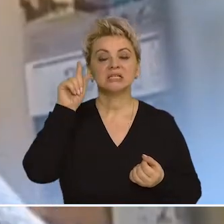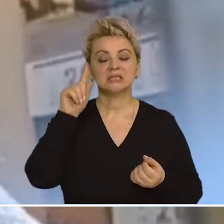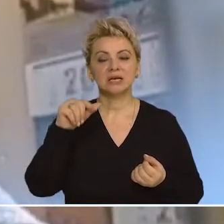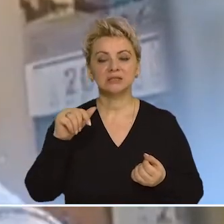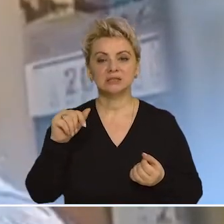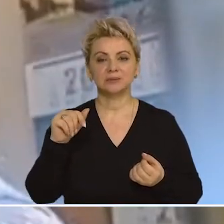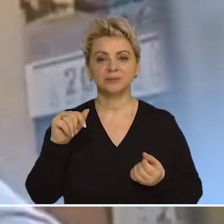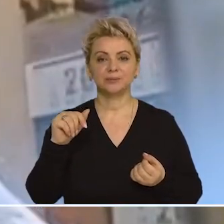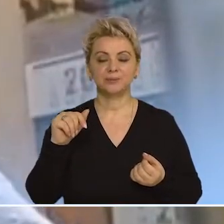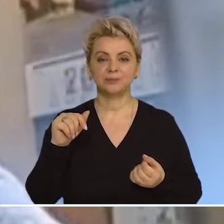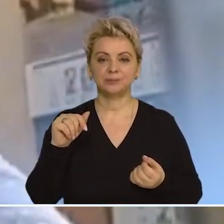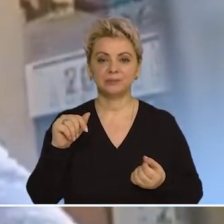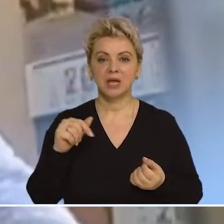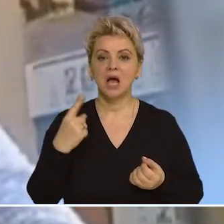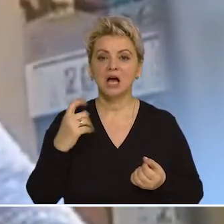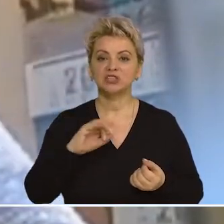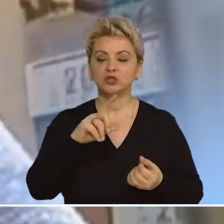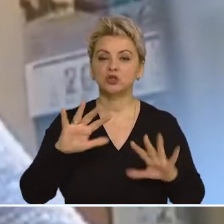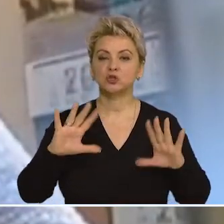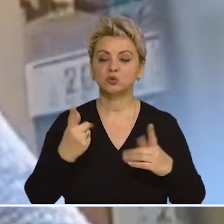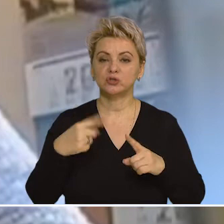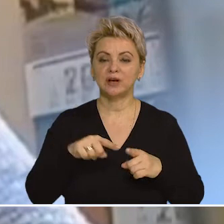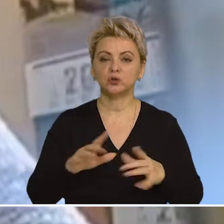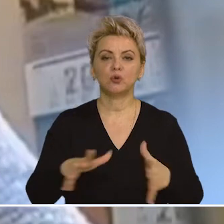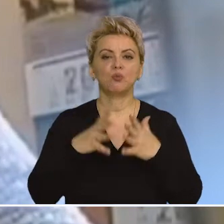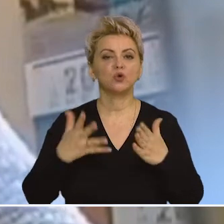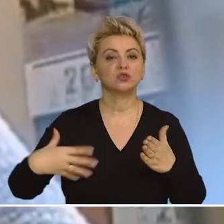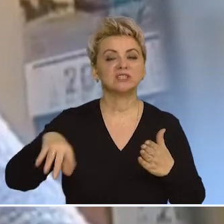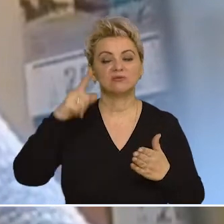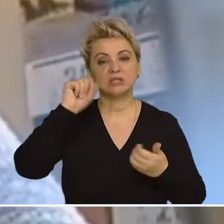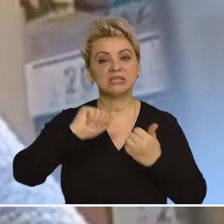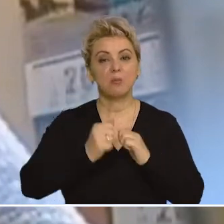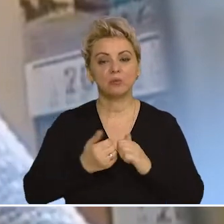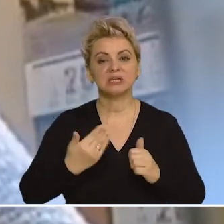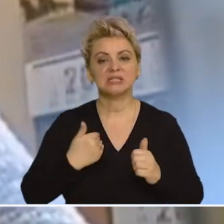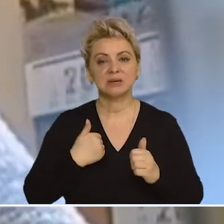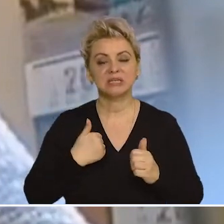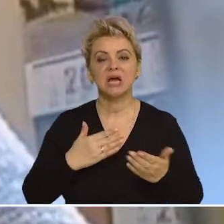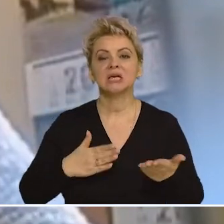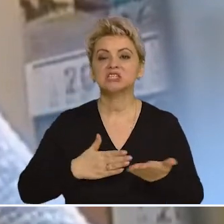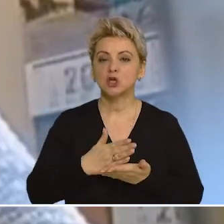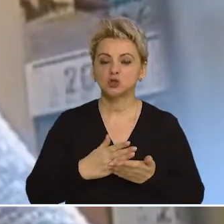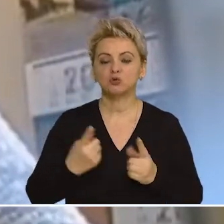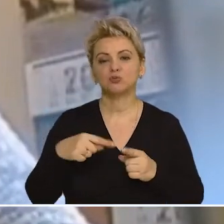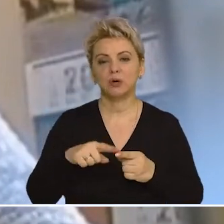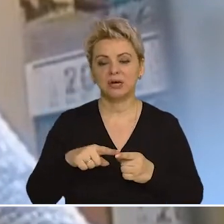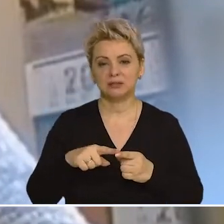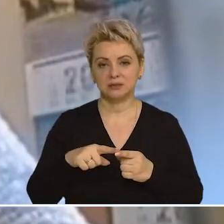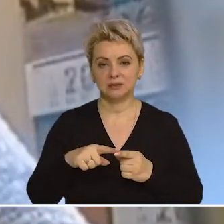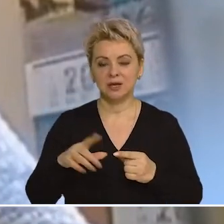Вы знаете... Один из случаев, который больше всего запомнился мне за службу,